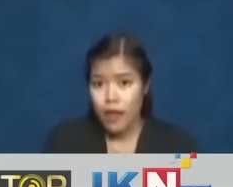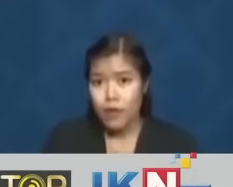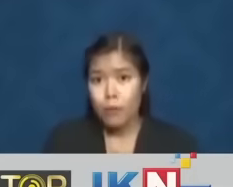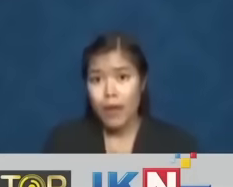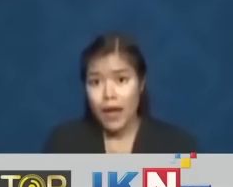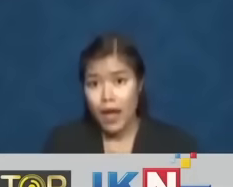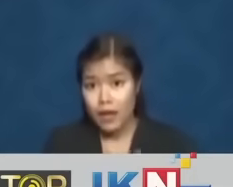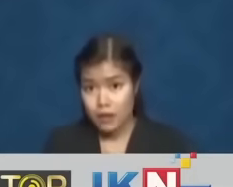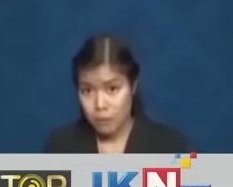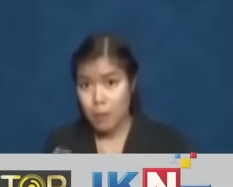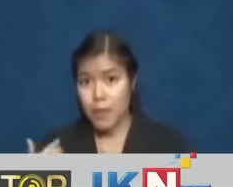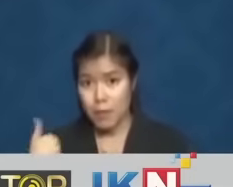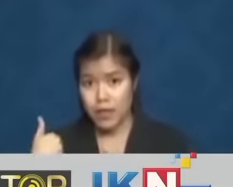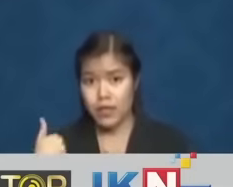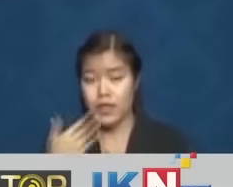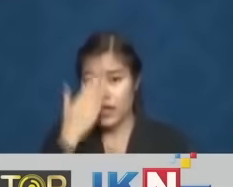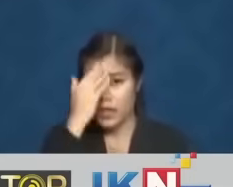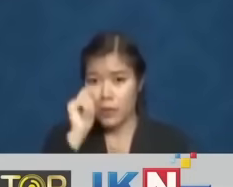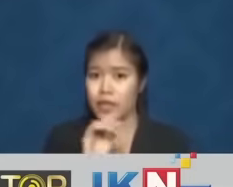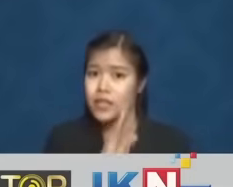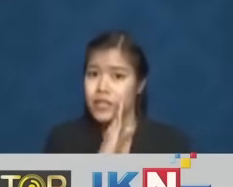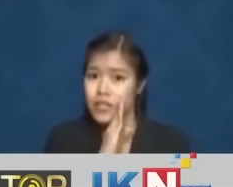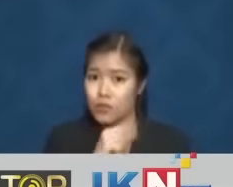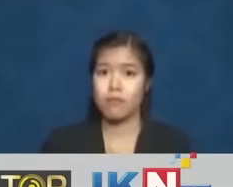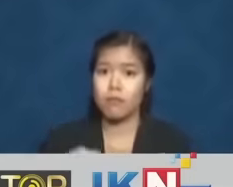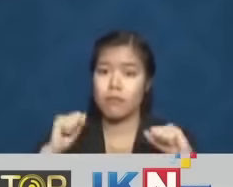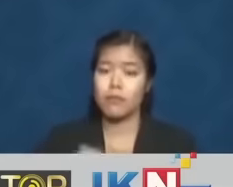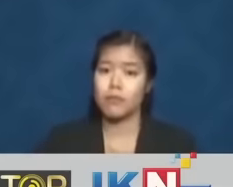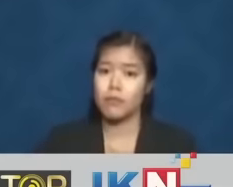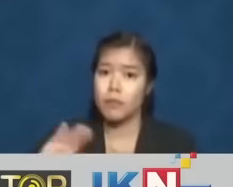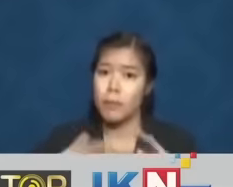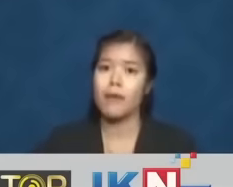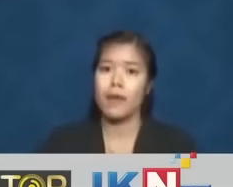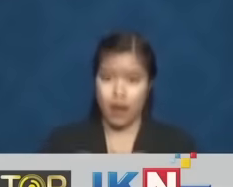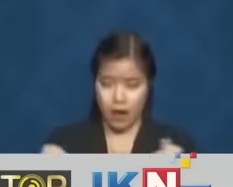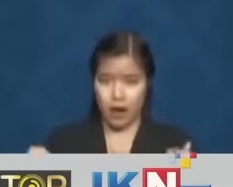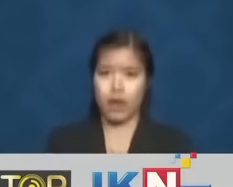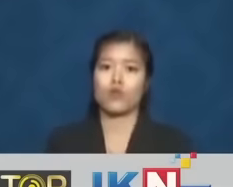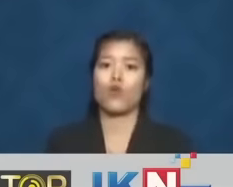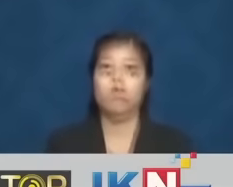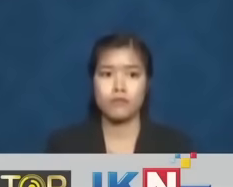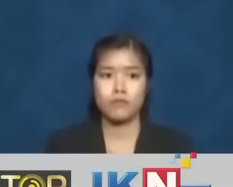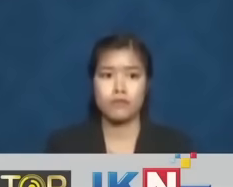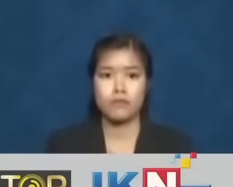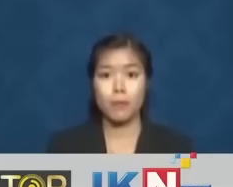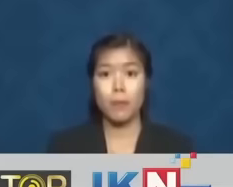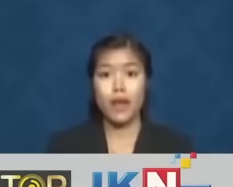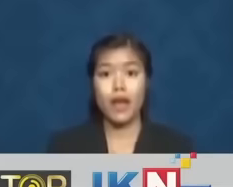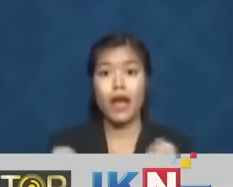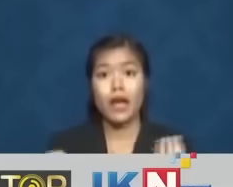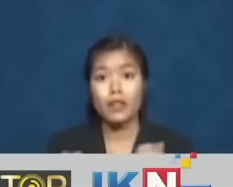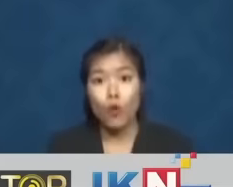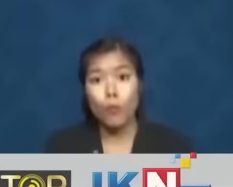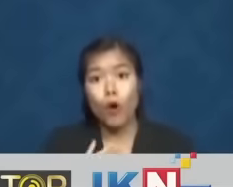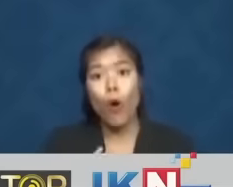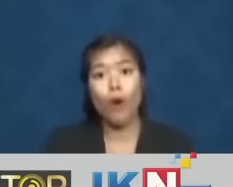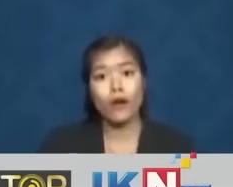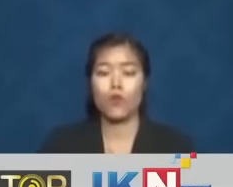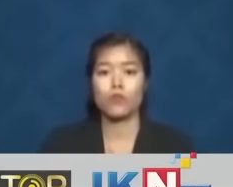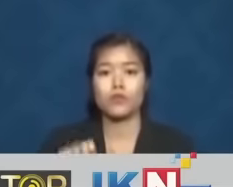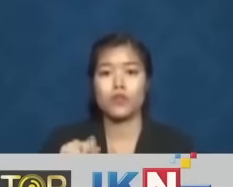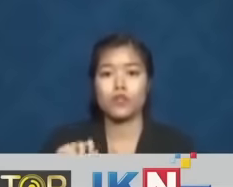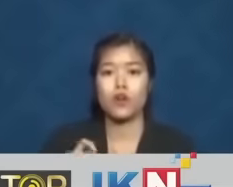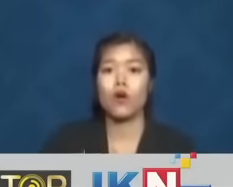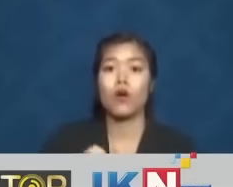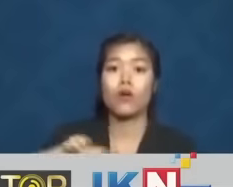คำถามประชามติแบบนี้อาจจะกลายเป็นการวางยาให้ตัวเองนะครับวางงานยังไงครับ1ประเด็นเรื่องสสรตัดออกไปครับ